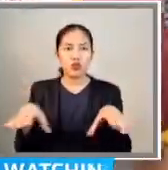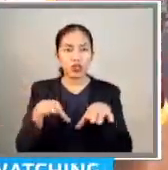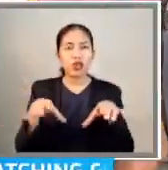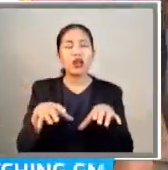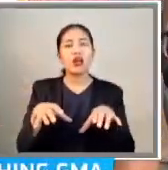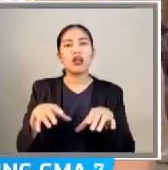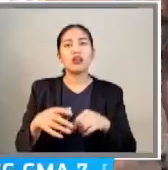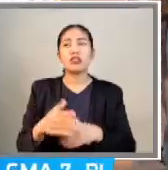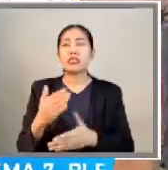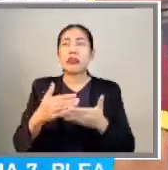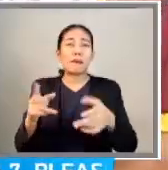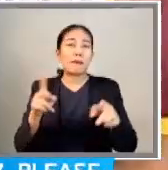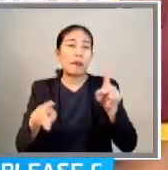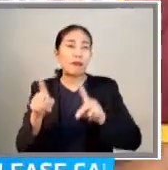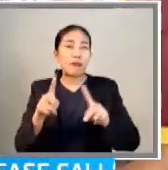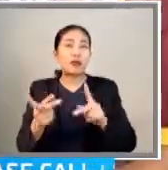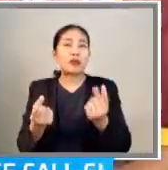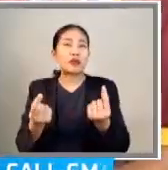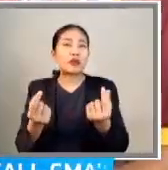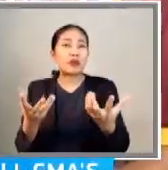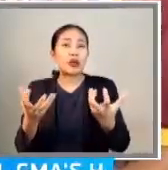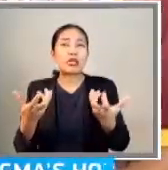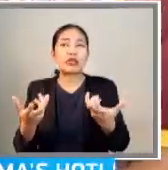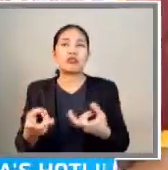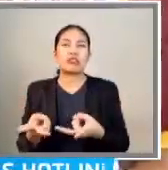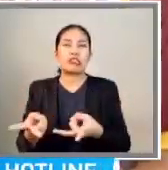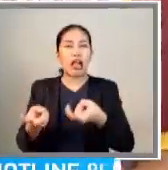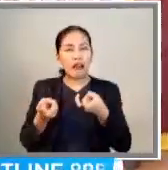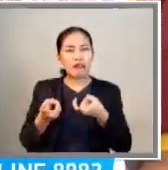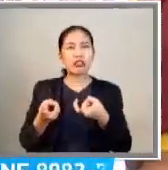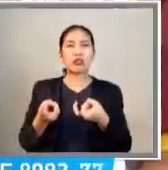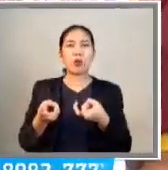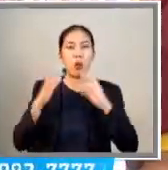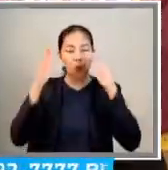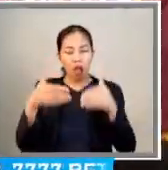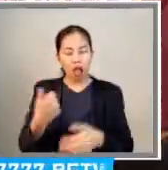dyan, nagiging makasarili. Ewan ko.